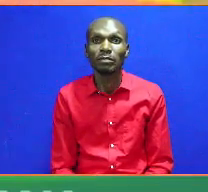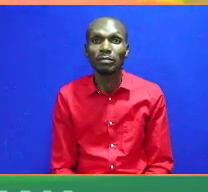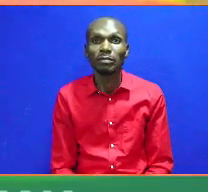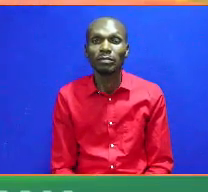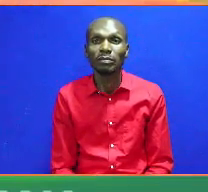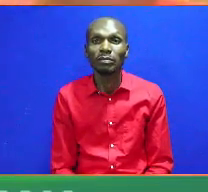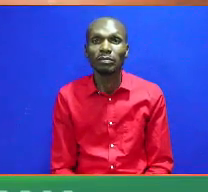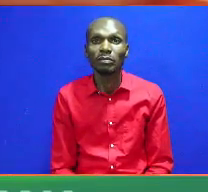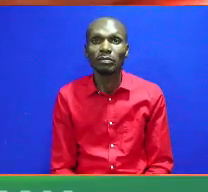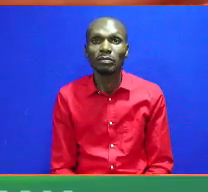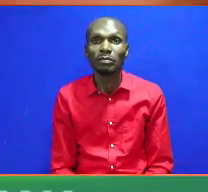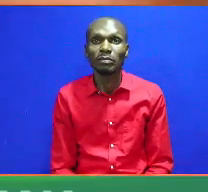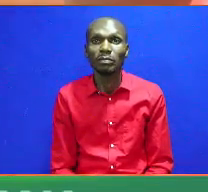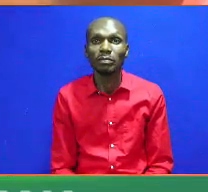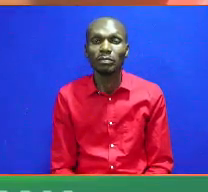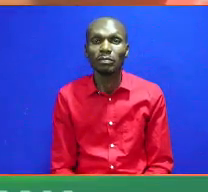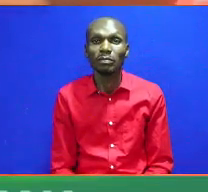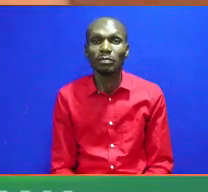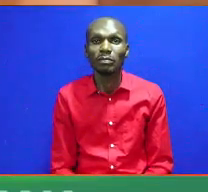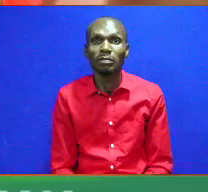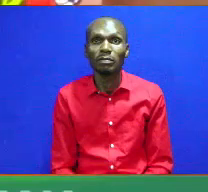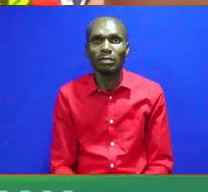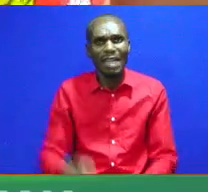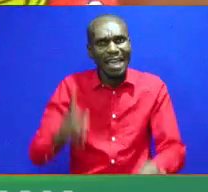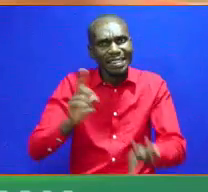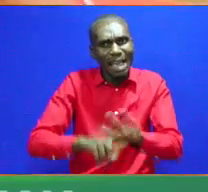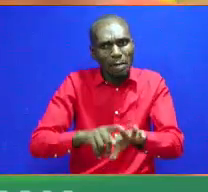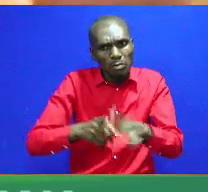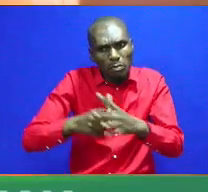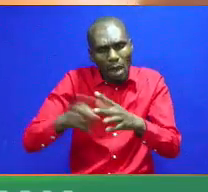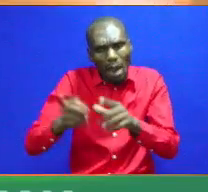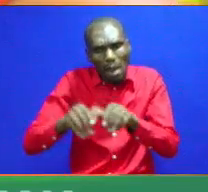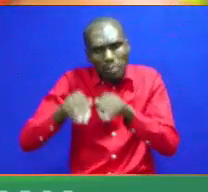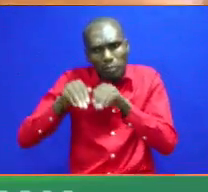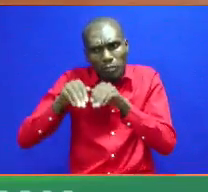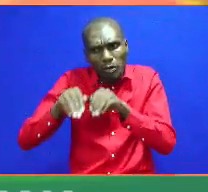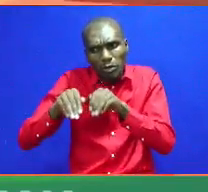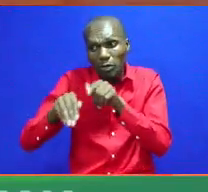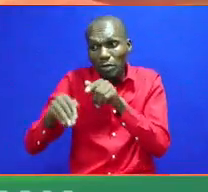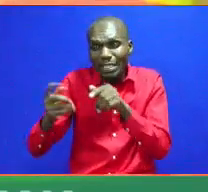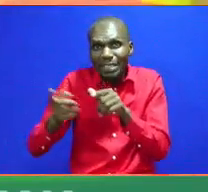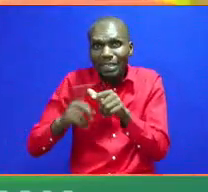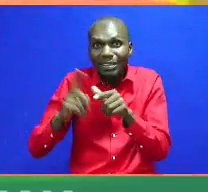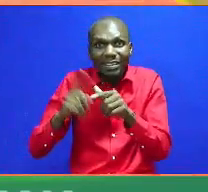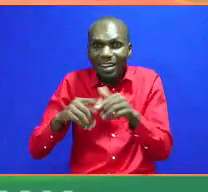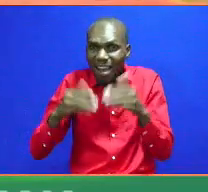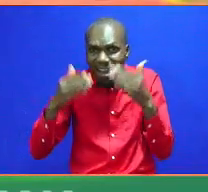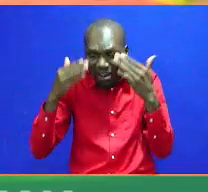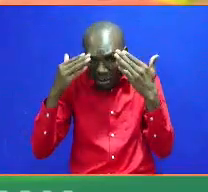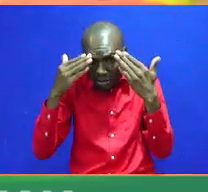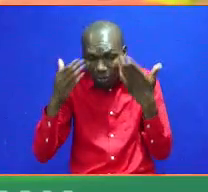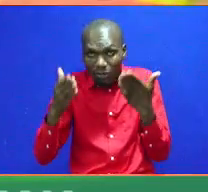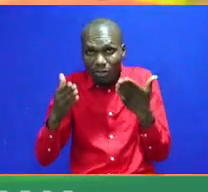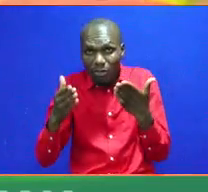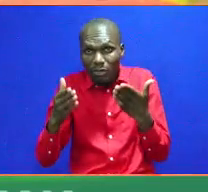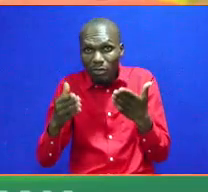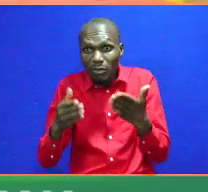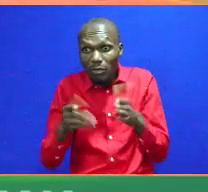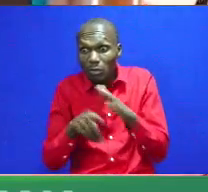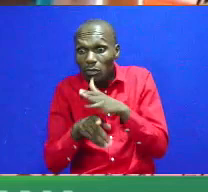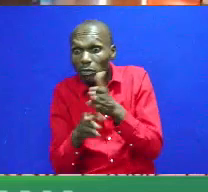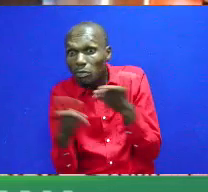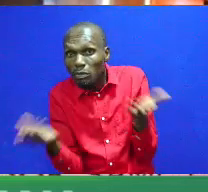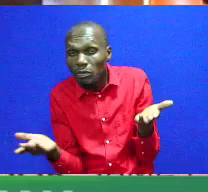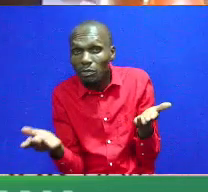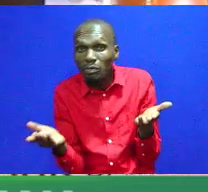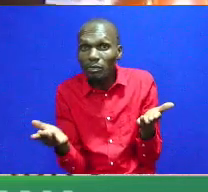hivi ya kani sinapoza ya tukua na hapa wametoka ni mwafuata temi mwafuata hivo mimi kenda chika se ina kani sikuwa isi juu walienda